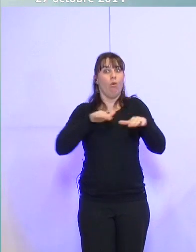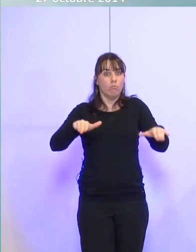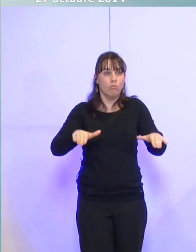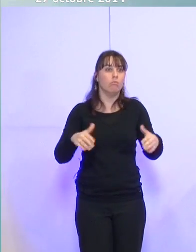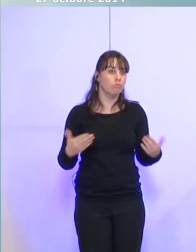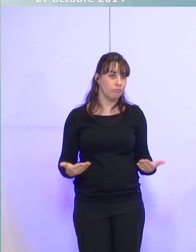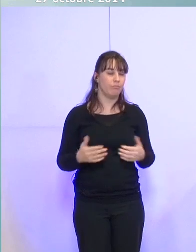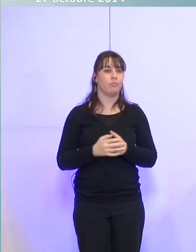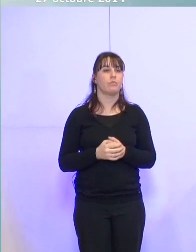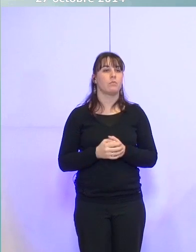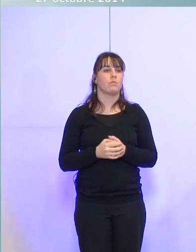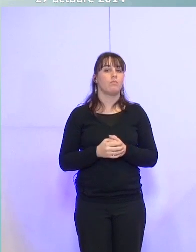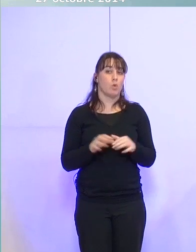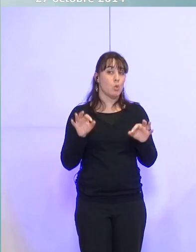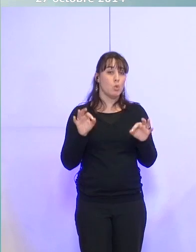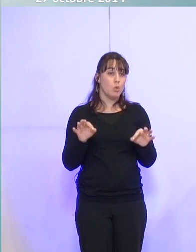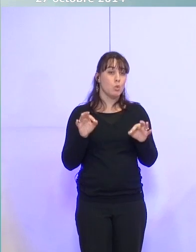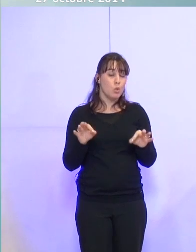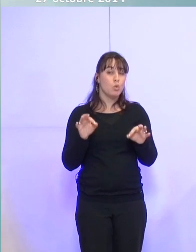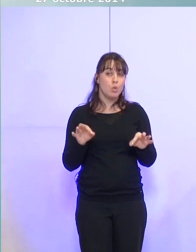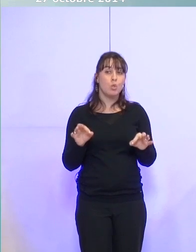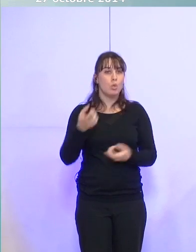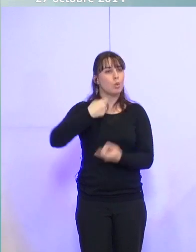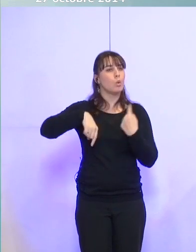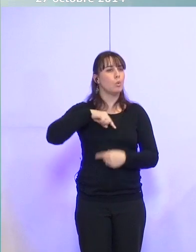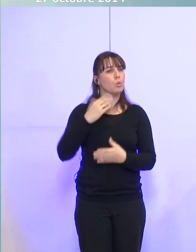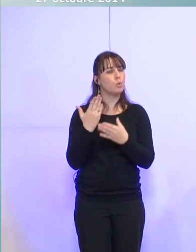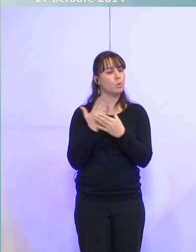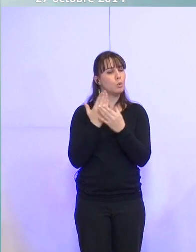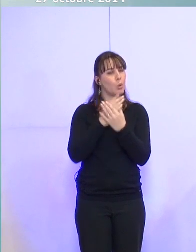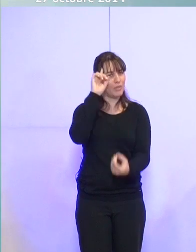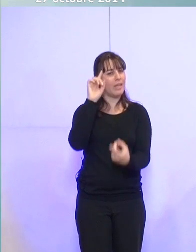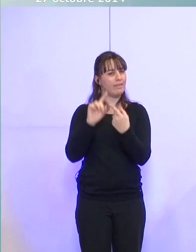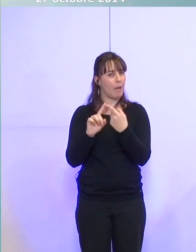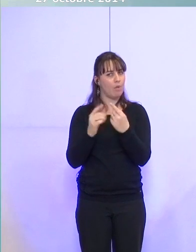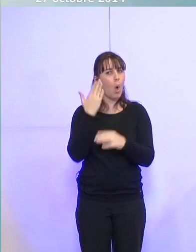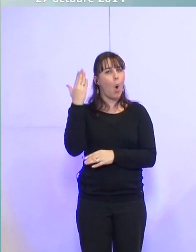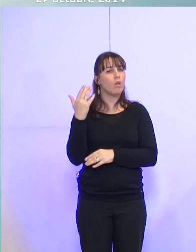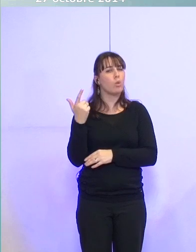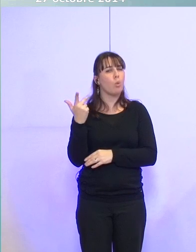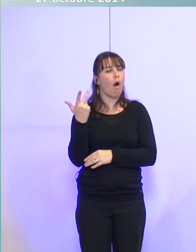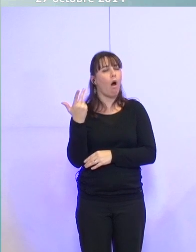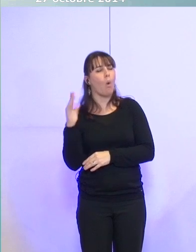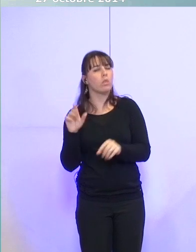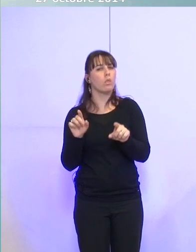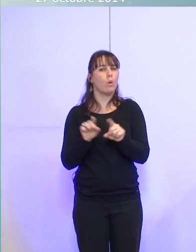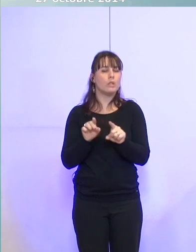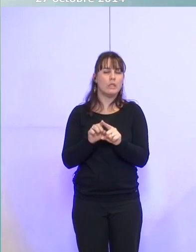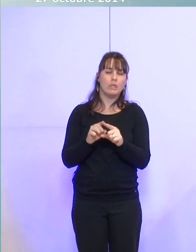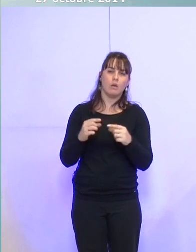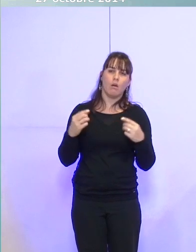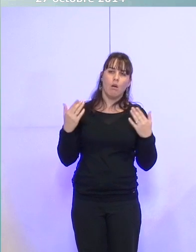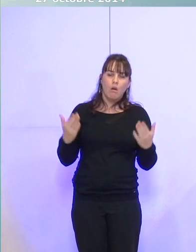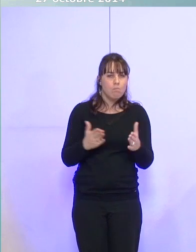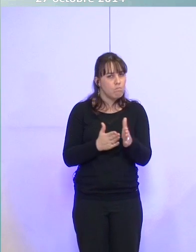Alors justement, je pense qu'effectivement nous avons fait preuve dans ce dossier, comme dans deux, trois autres,